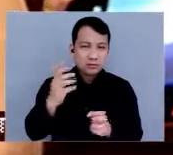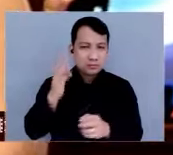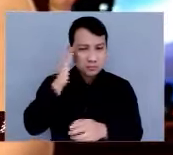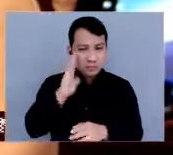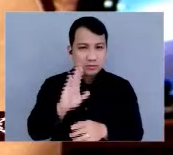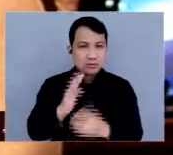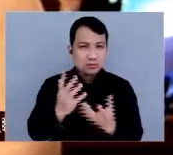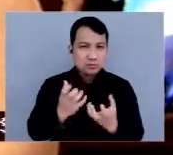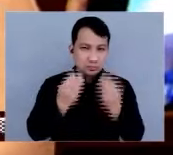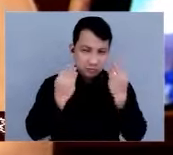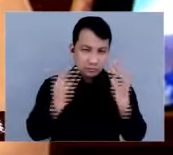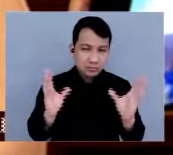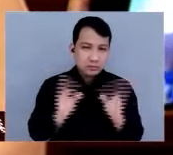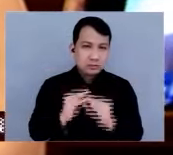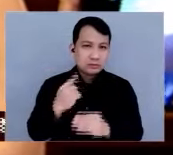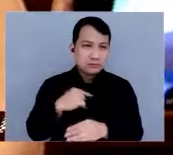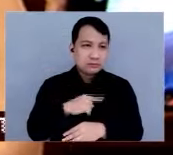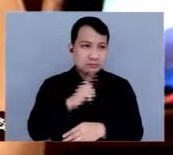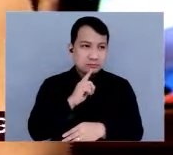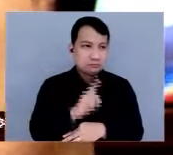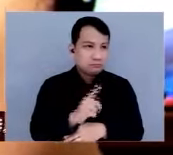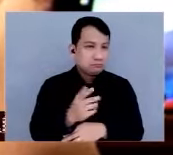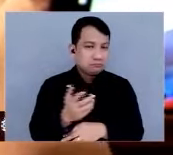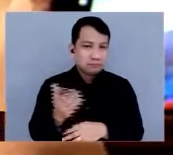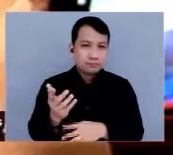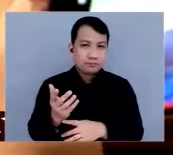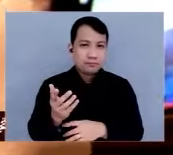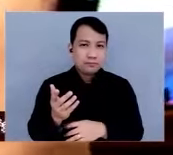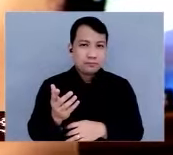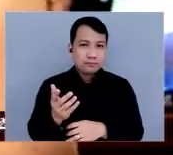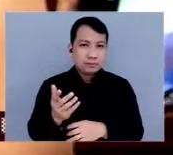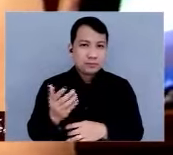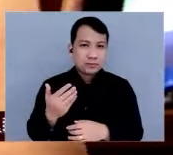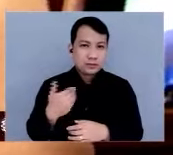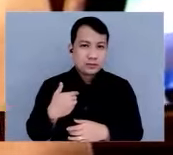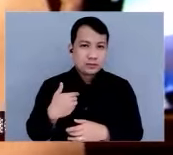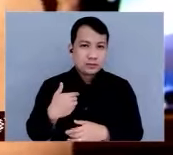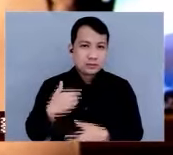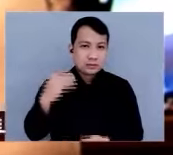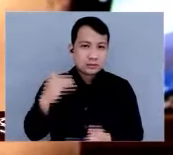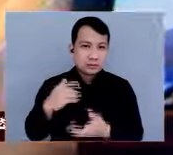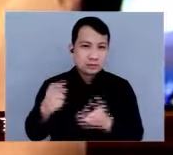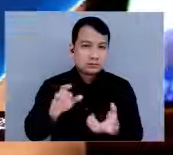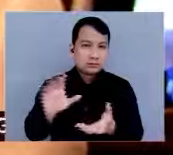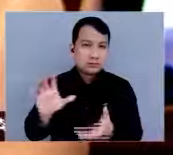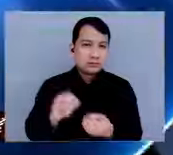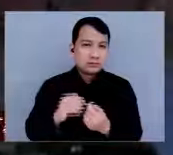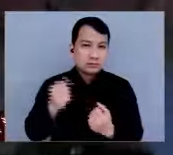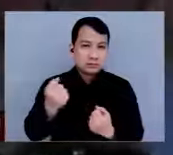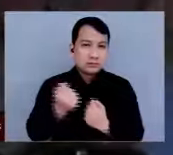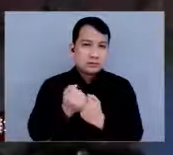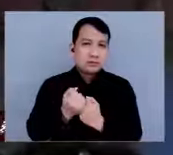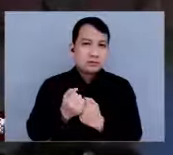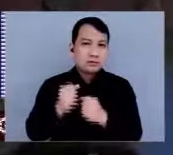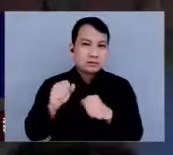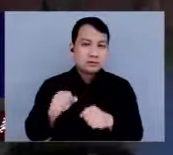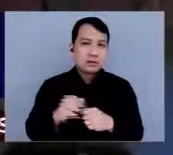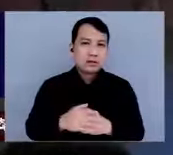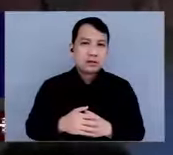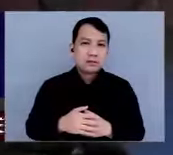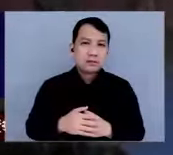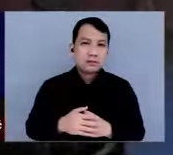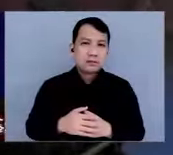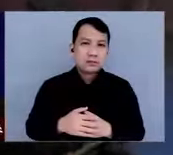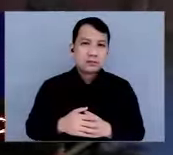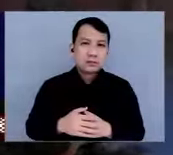wants and um It's less of me managing her but just supporting her speaking